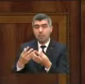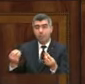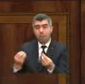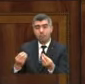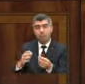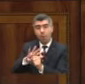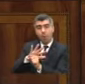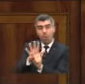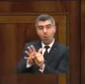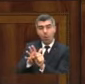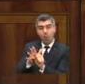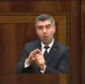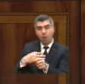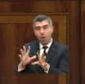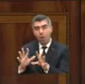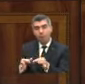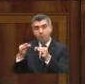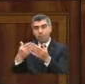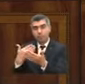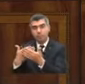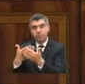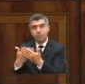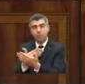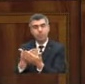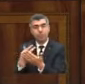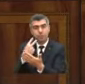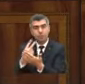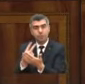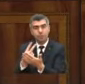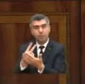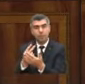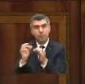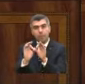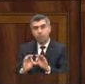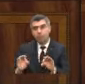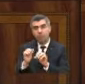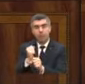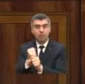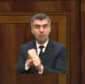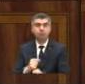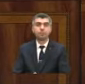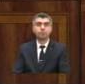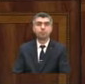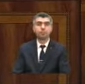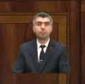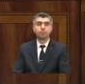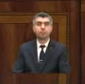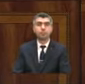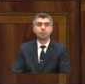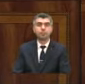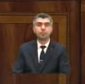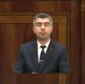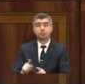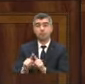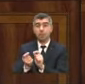عرت على هذا الواقع المزري اللي كتعيشوا بلادنا في مجال خلق مناصب الشغل. انتقل المعدل